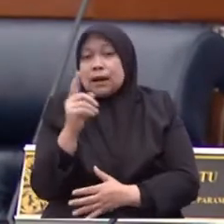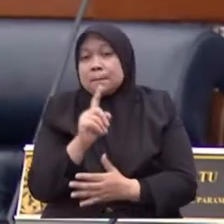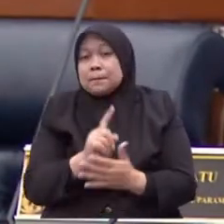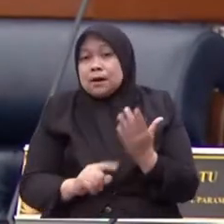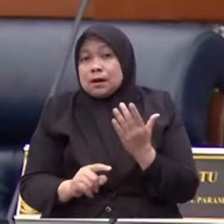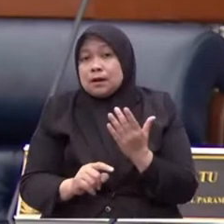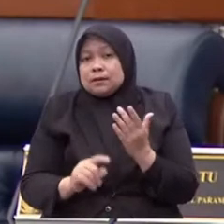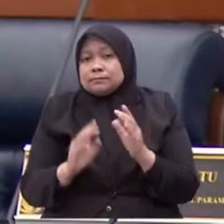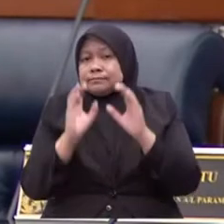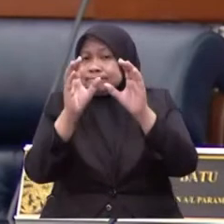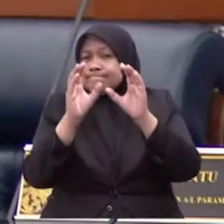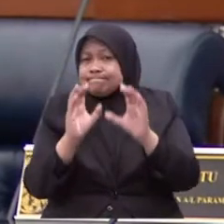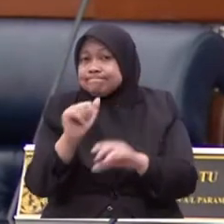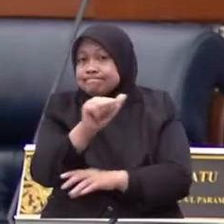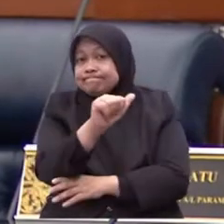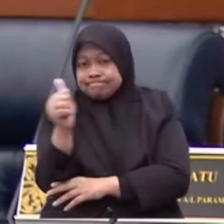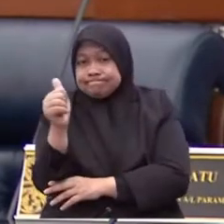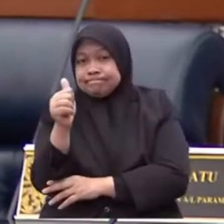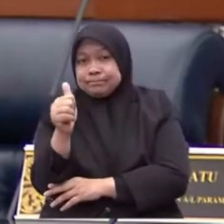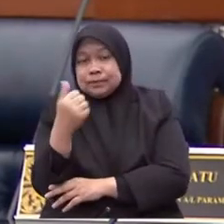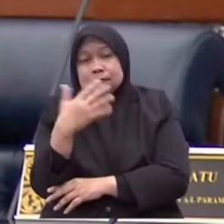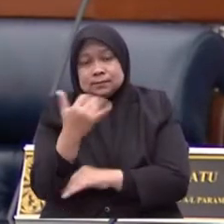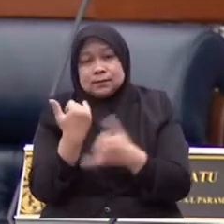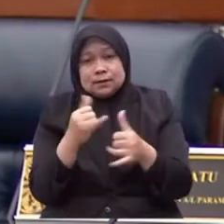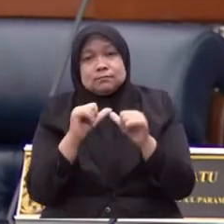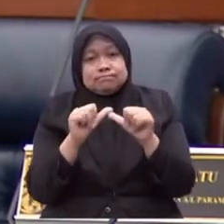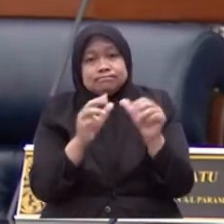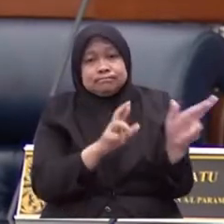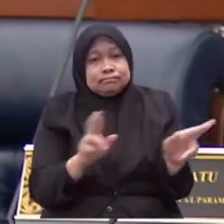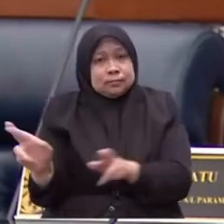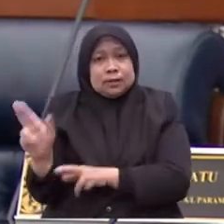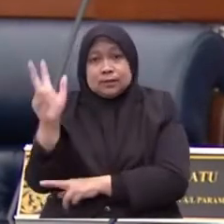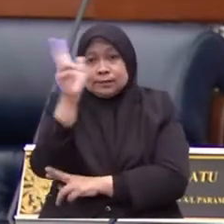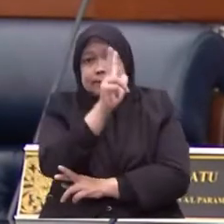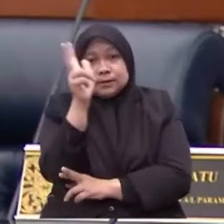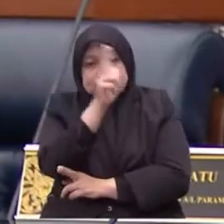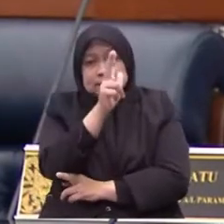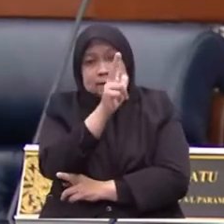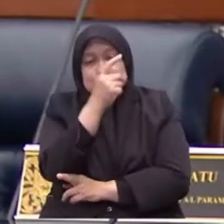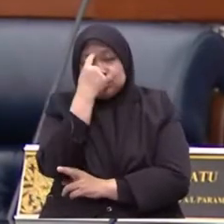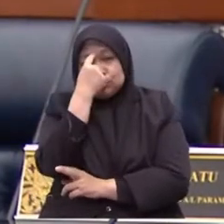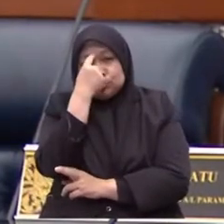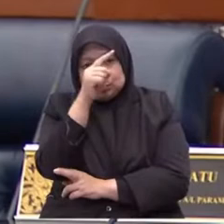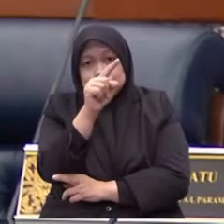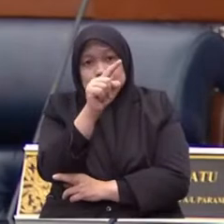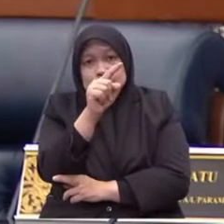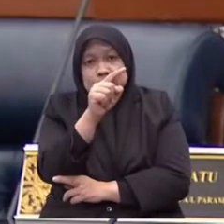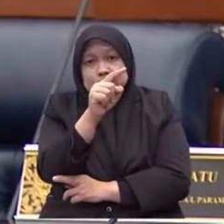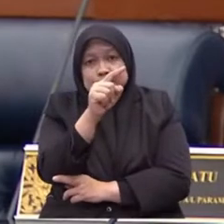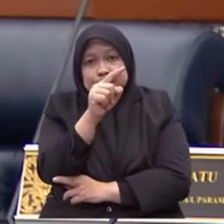apakah langkah-langkah lain yang sedang dirancang oleh kerajaan untuk